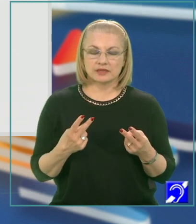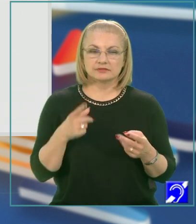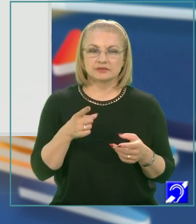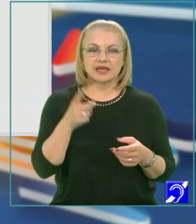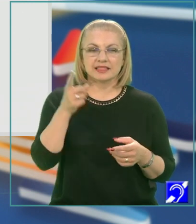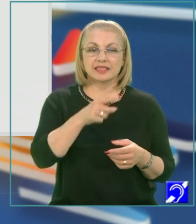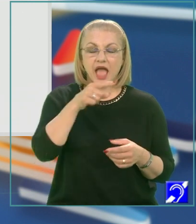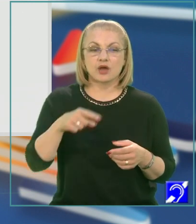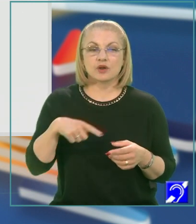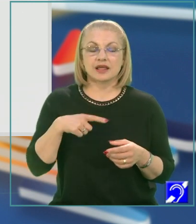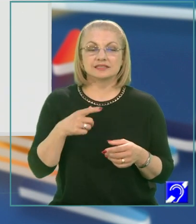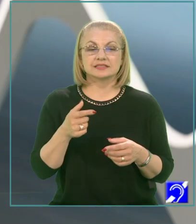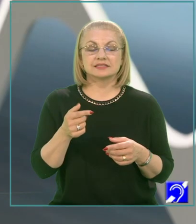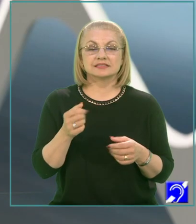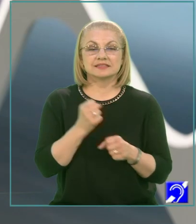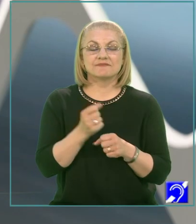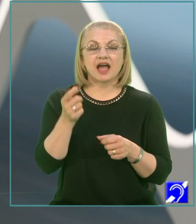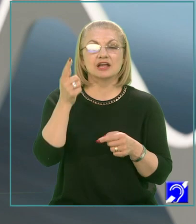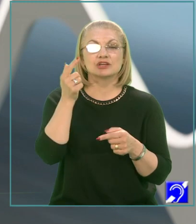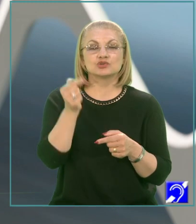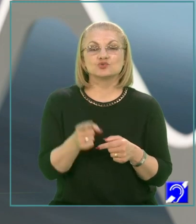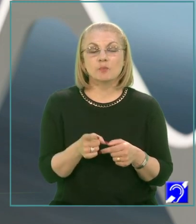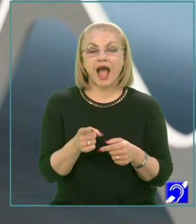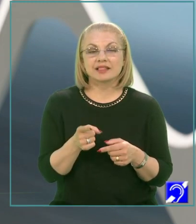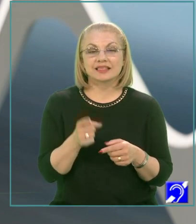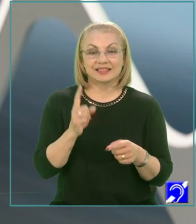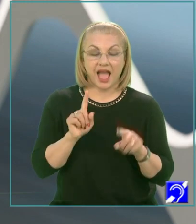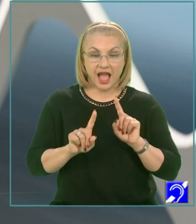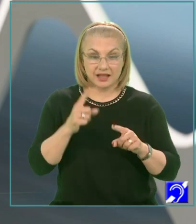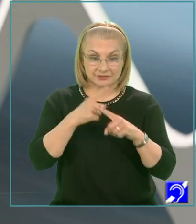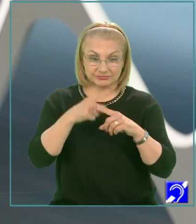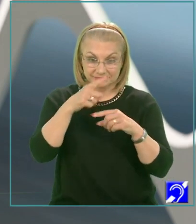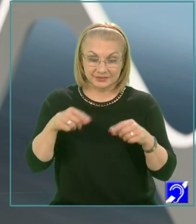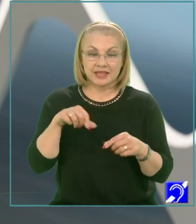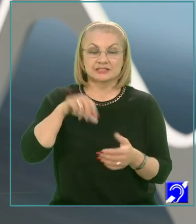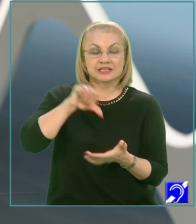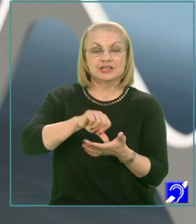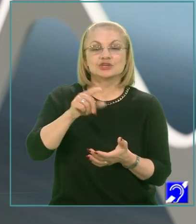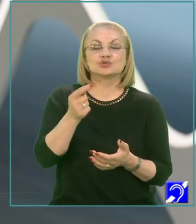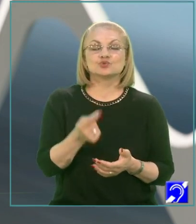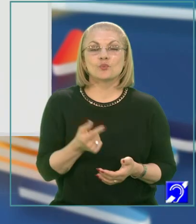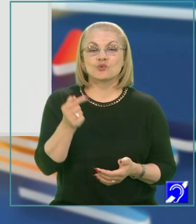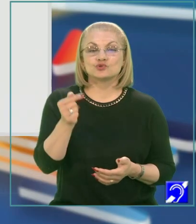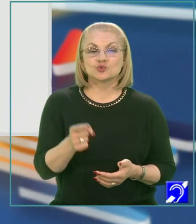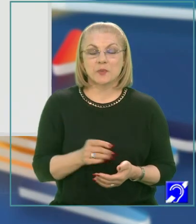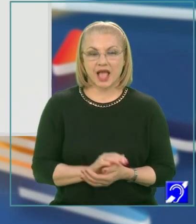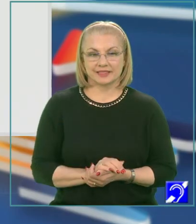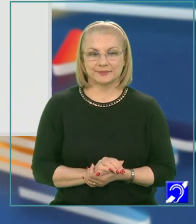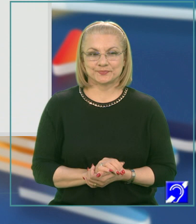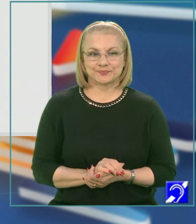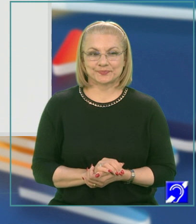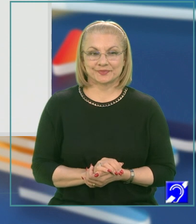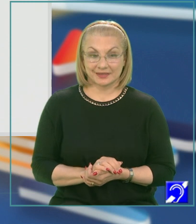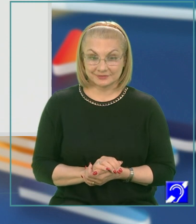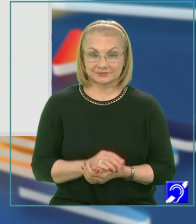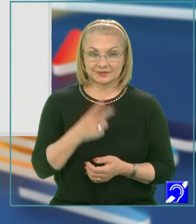înjumătățesc. Asta ar fi o idee. Să demonstrăm că A, E, O, D, acest patru later pe care îl observați în